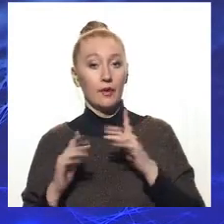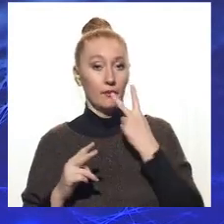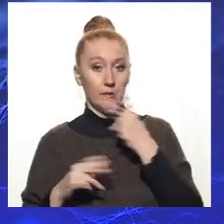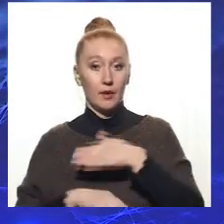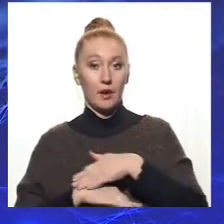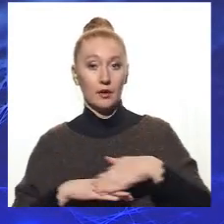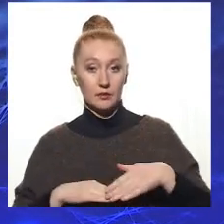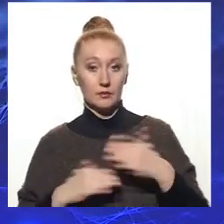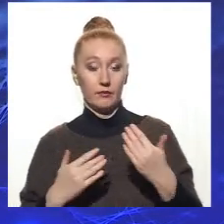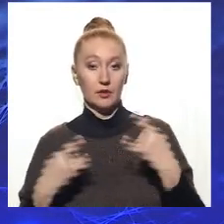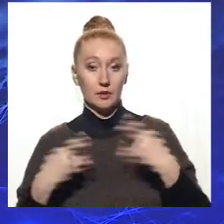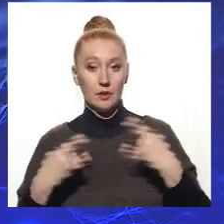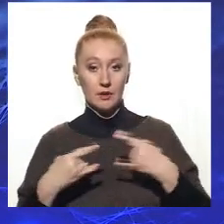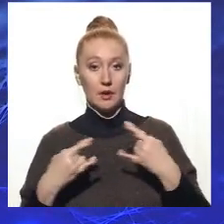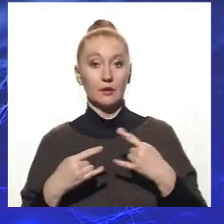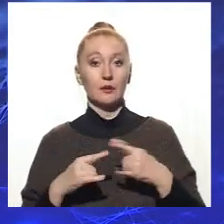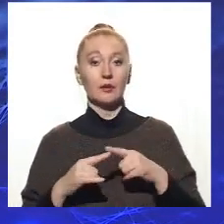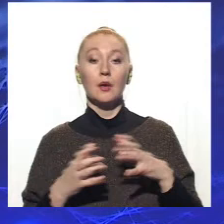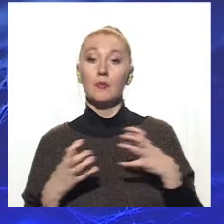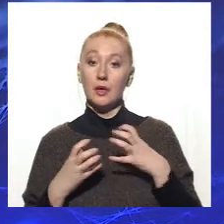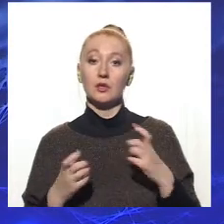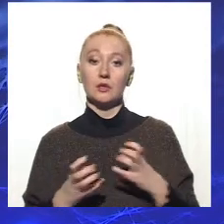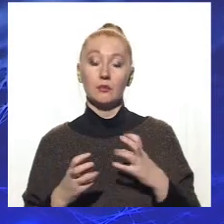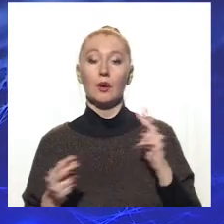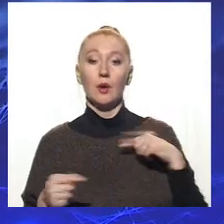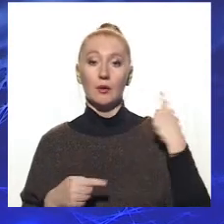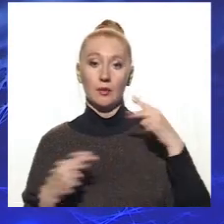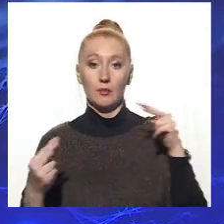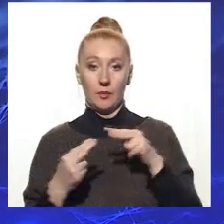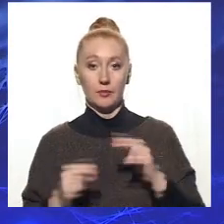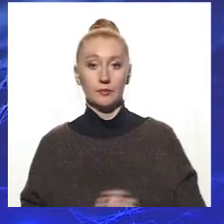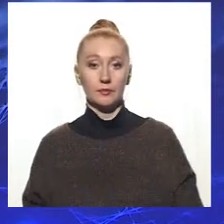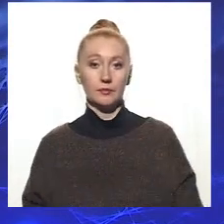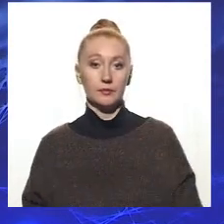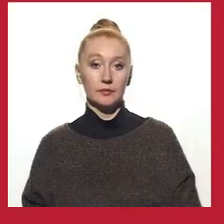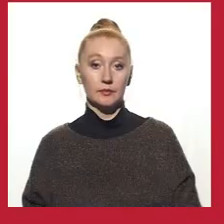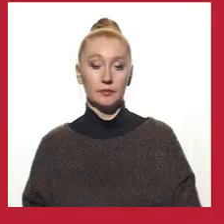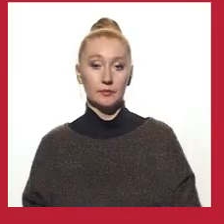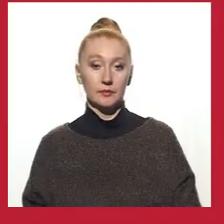адреси зараз на ваших екранах. Бережіть себе. Побачимось в ефірі UA Дніпро.